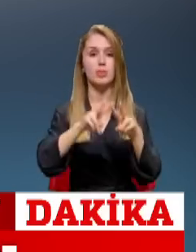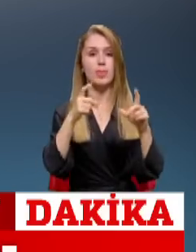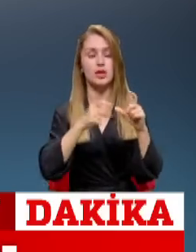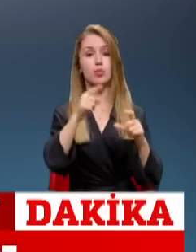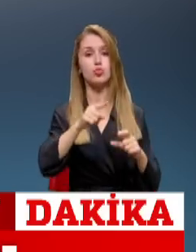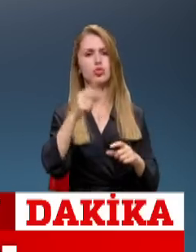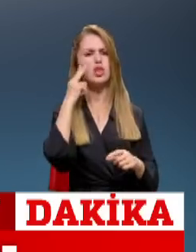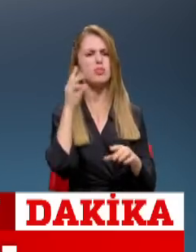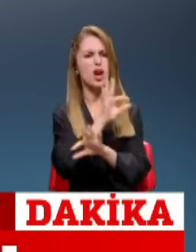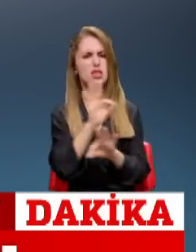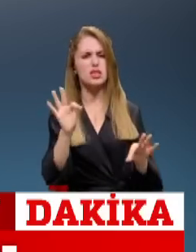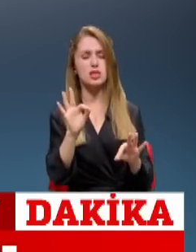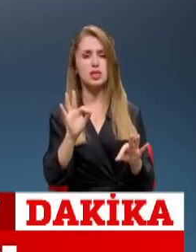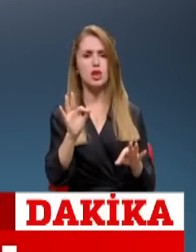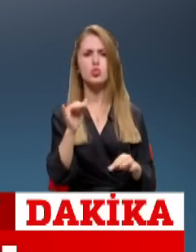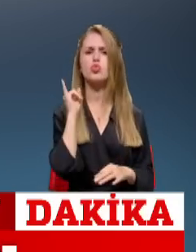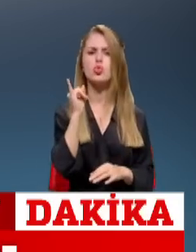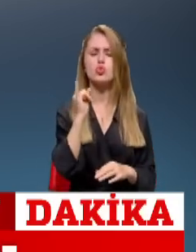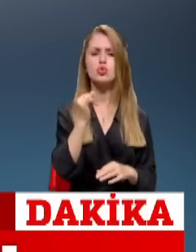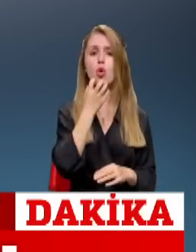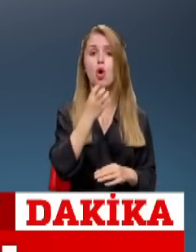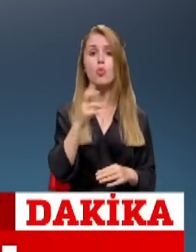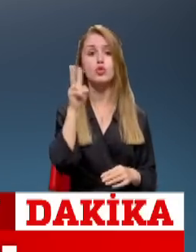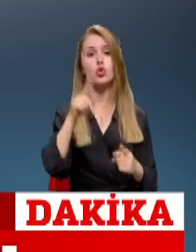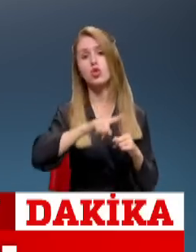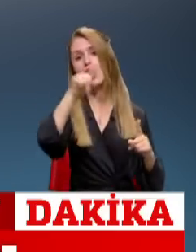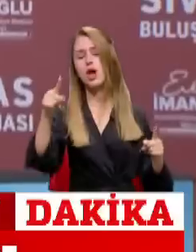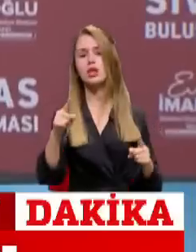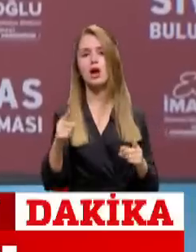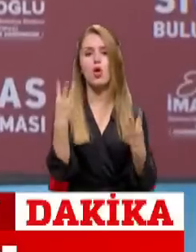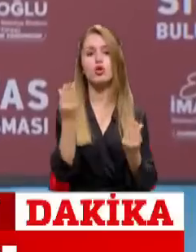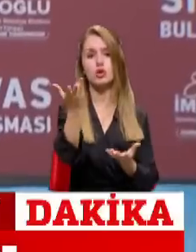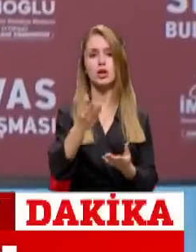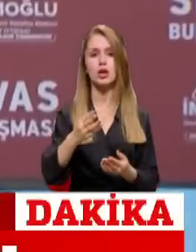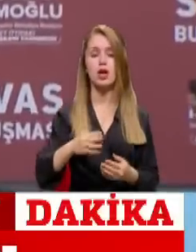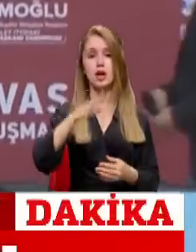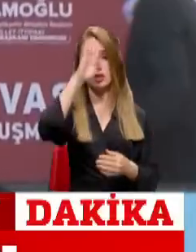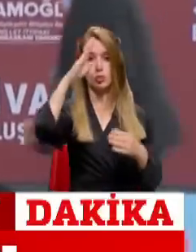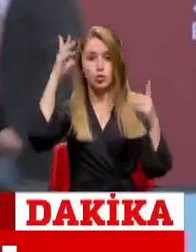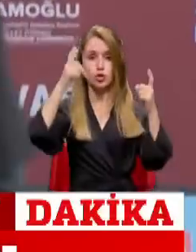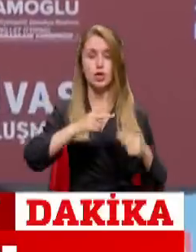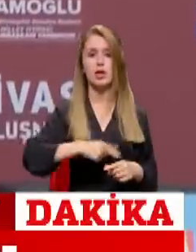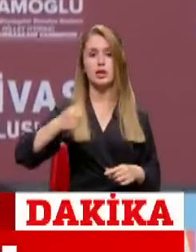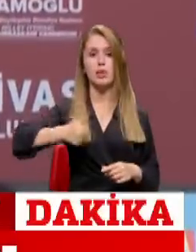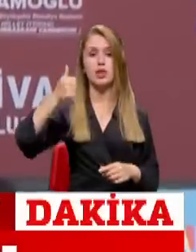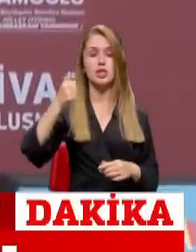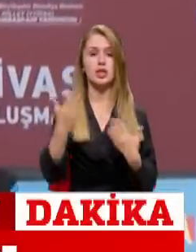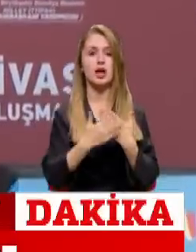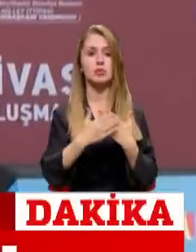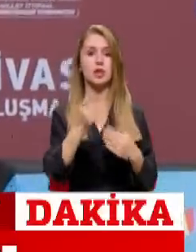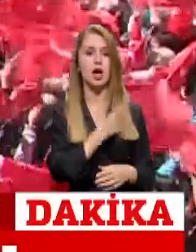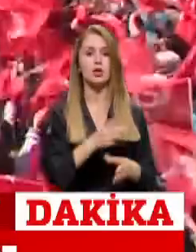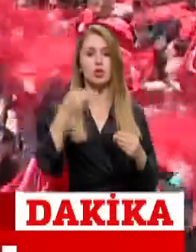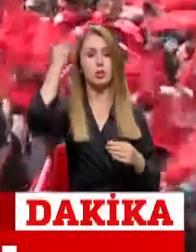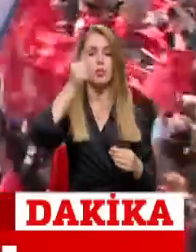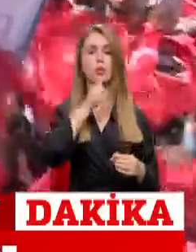bu nezaketsizliğin kara lekesini ömrünün sonuna kadar taşıyacaksın. İstanbul Büyükşehir Belediye Başkanı ve Cumhurbaşkanı Yardımcılığına adayı